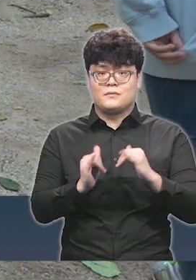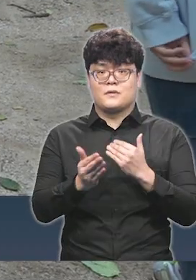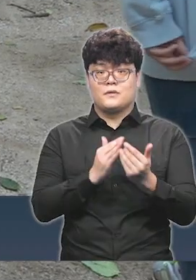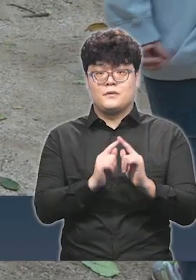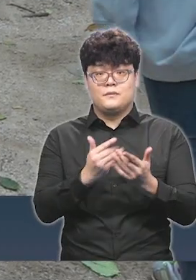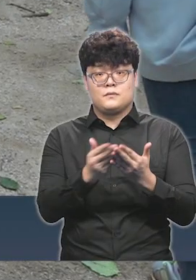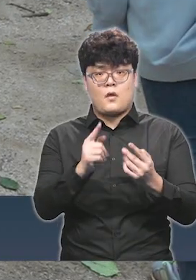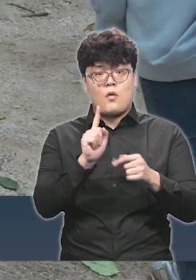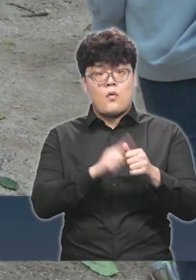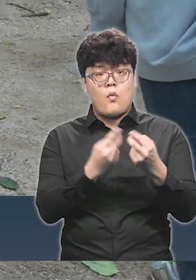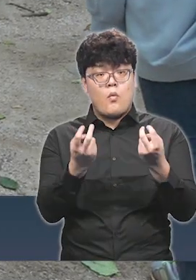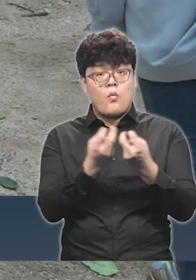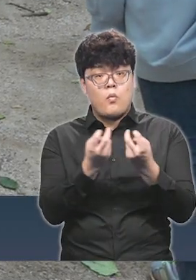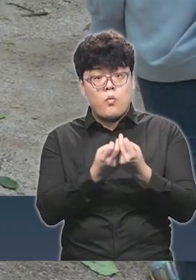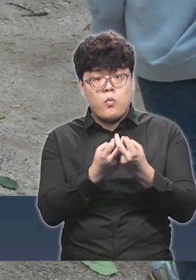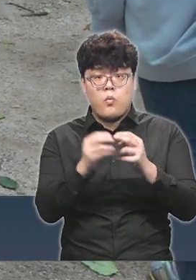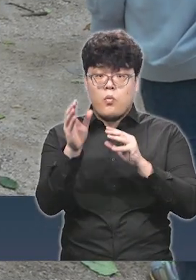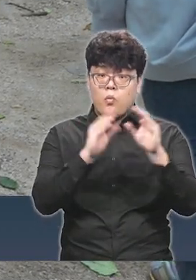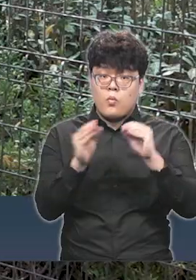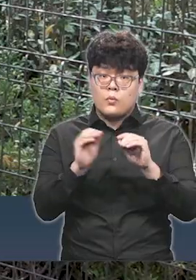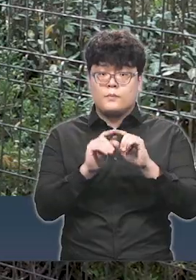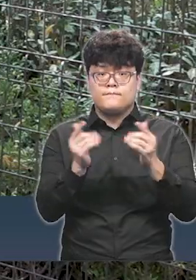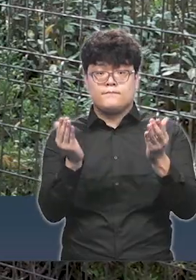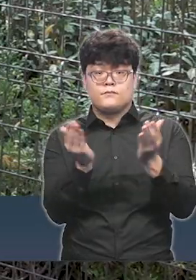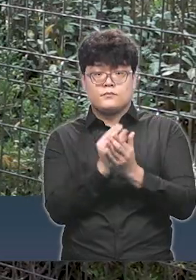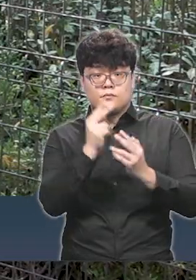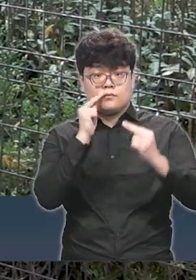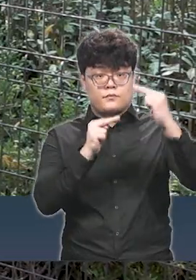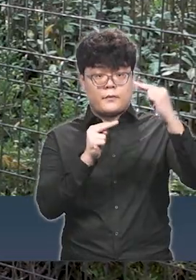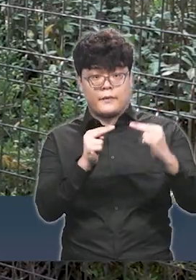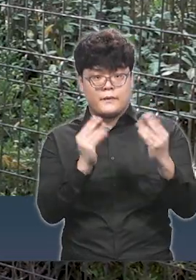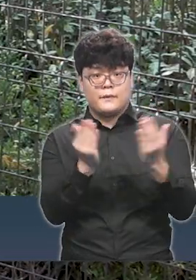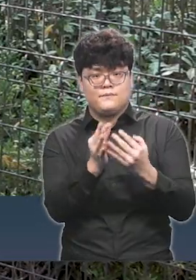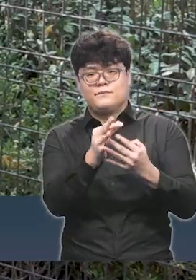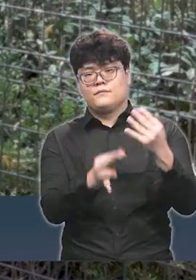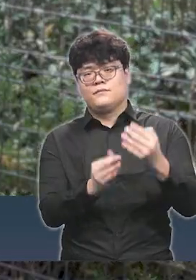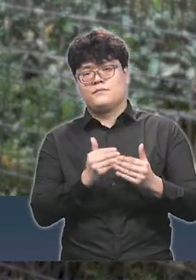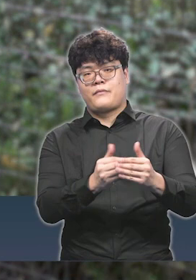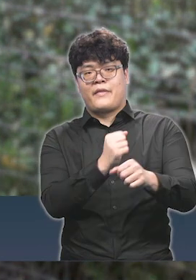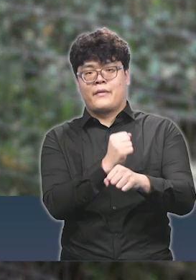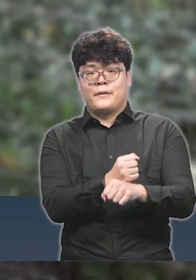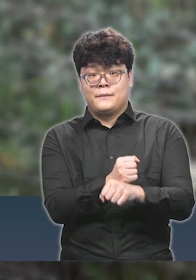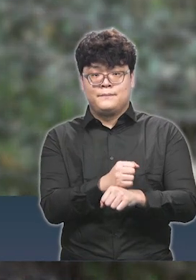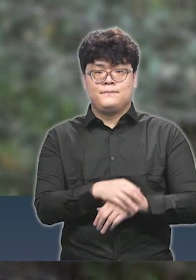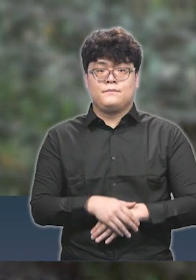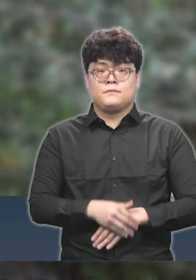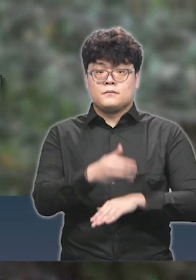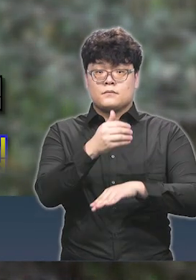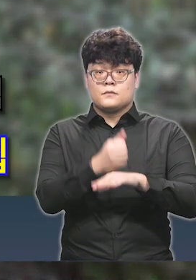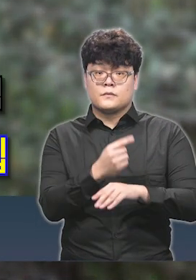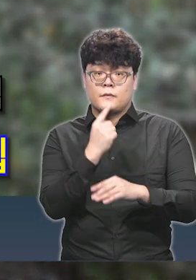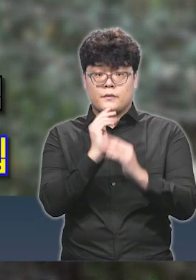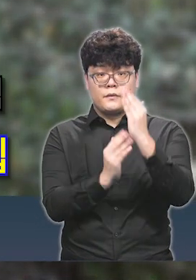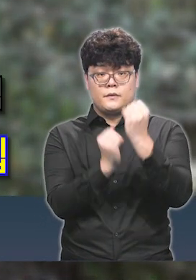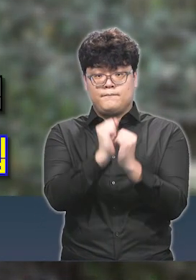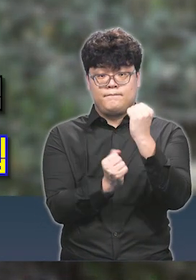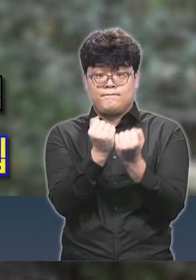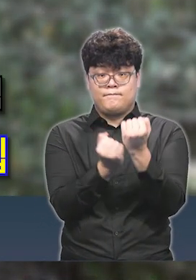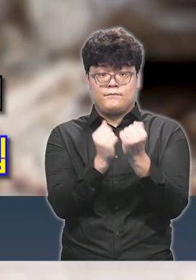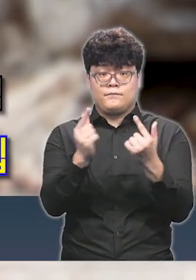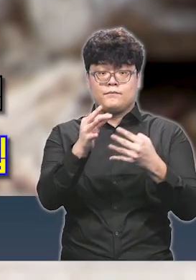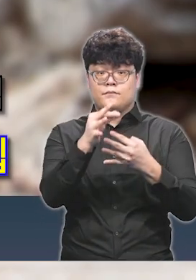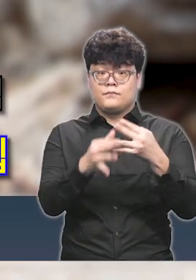체험함으로써 정서를 함양할 수 있도록 눈높이를 맞춘 프로그램으로 진행됩니다 마지막으로 숲해설